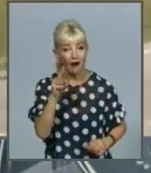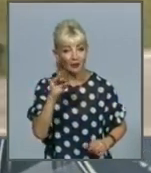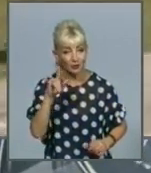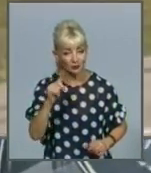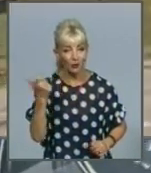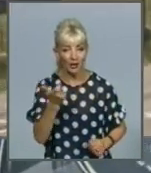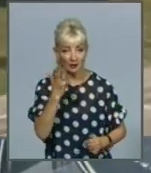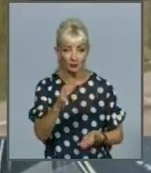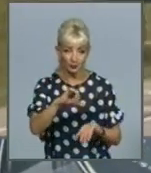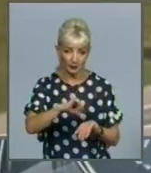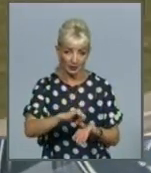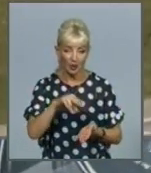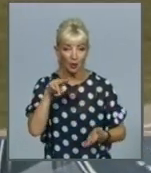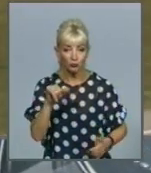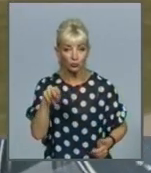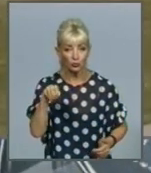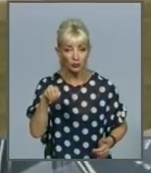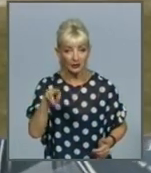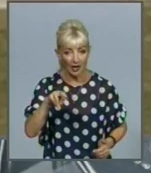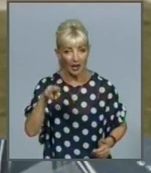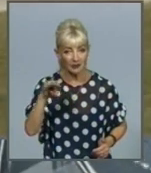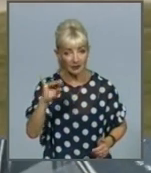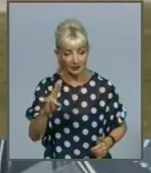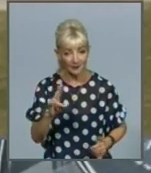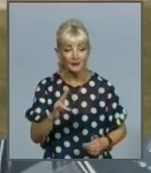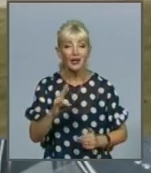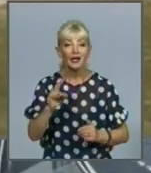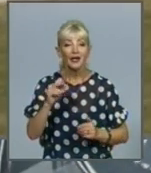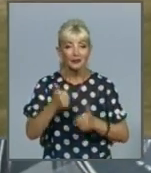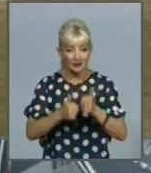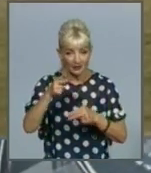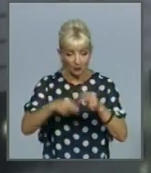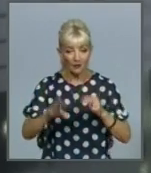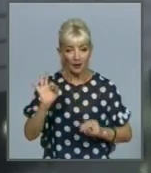будет представлять Вячеслав Путятин. Национальный сезон завершится в октябре.